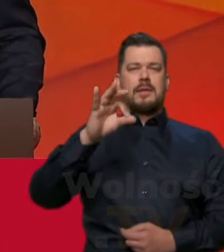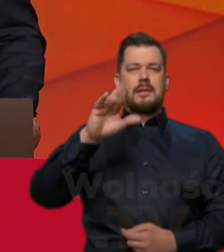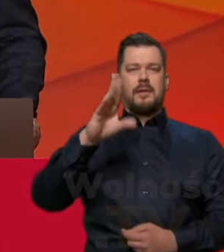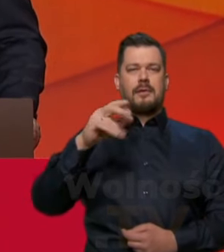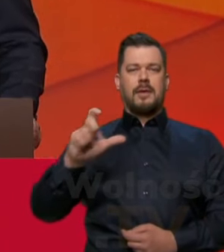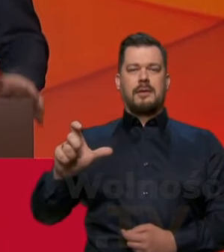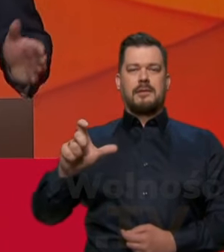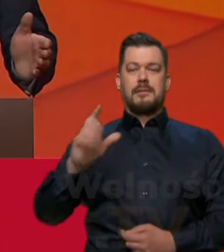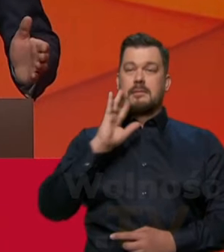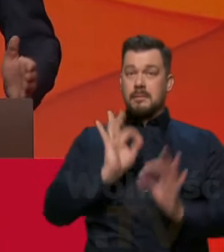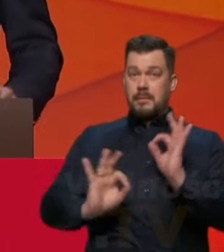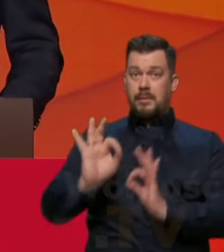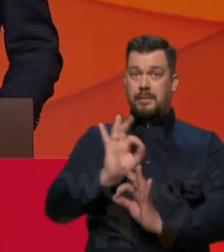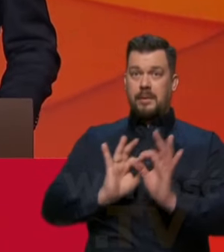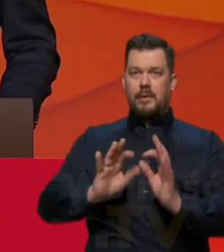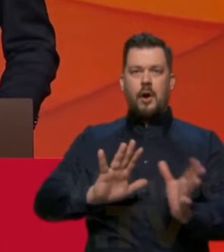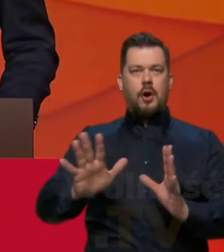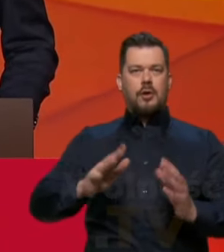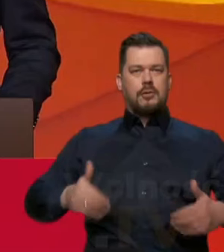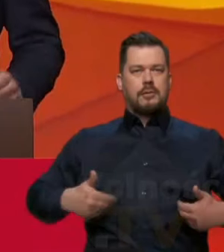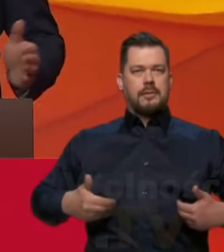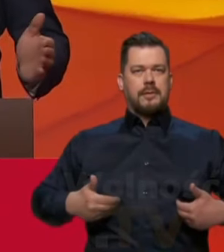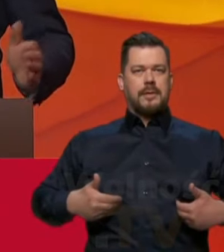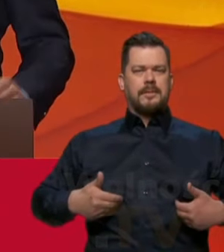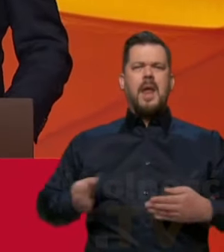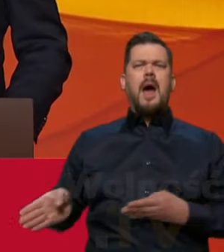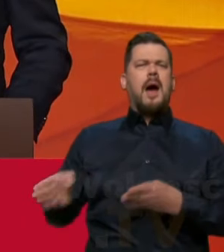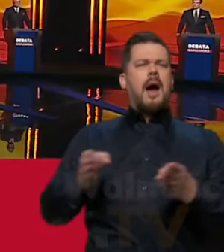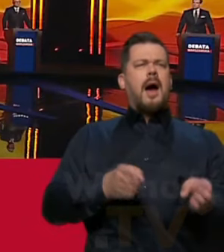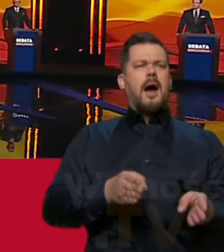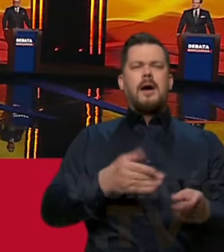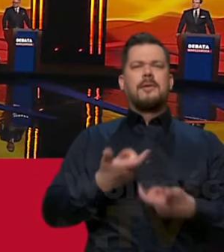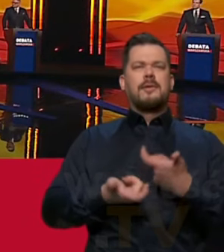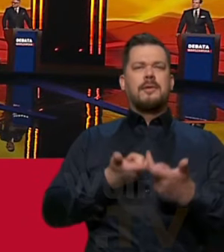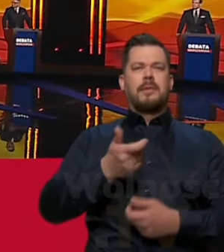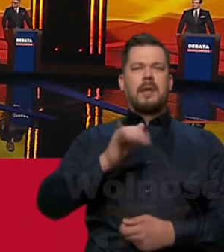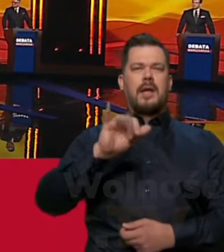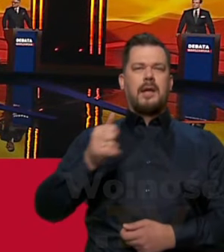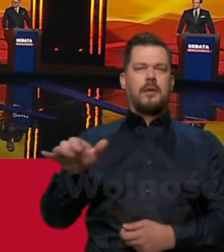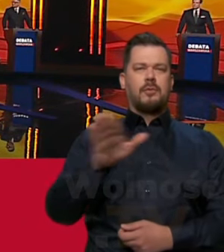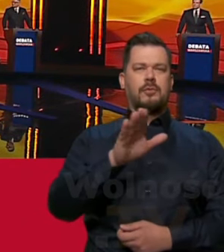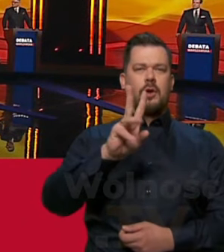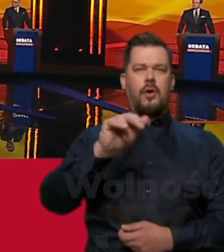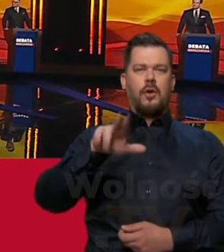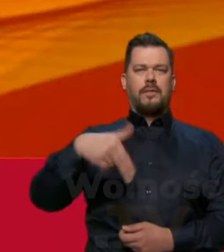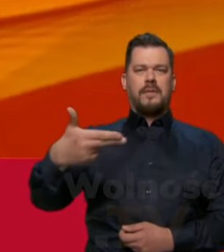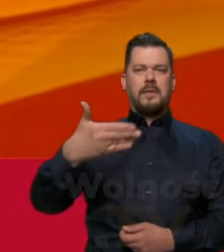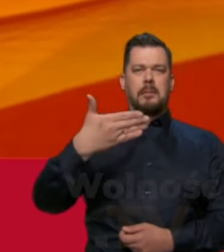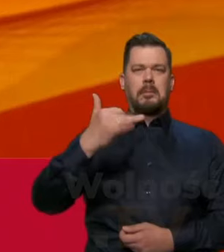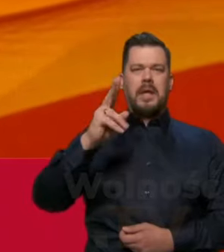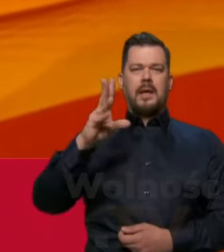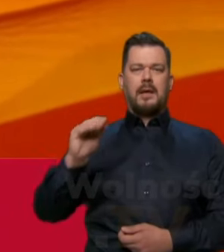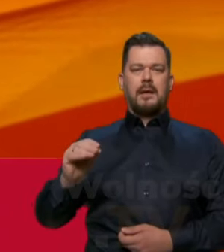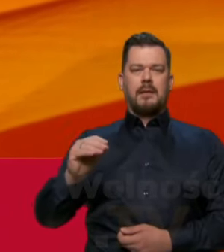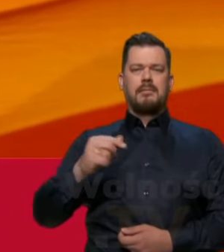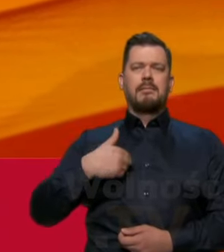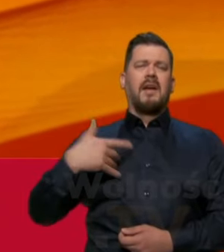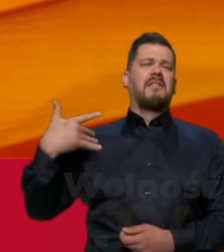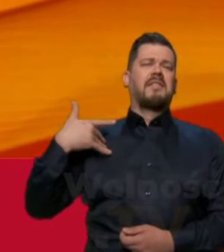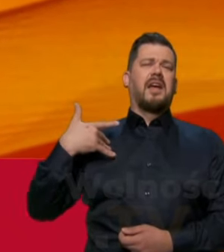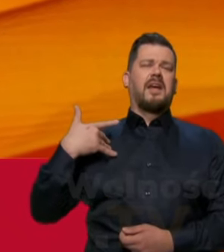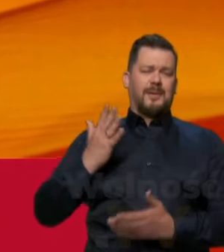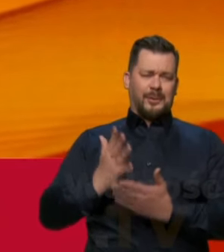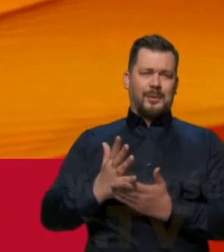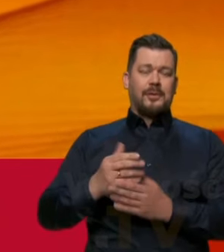by poprawić sytuację w ochronie zdrowia w stolicy. A co w tej sprawie zrobi Janusz Korwin-Mikke? Ja mam swoje lata.